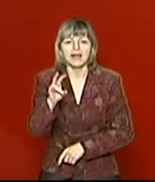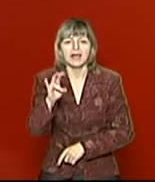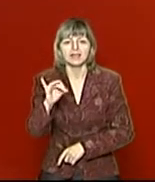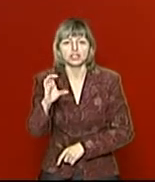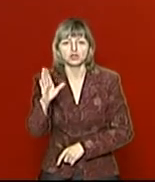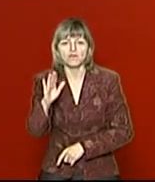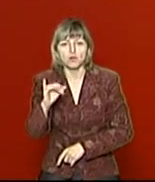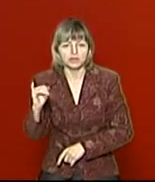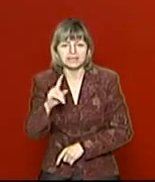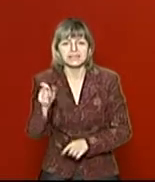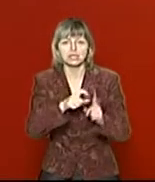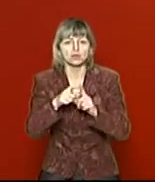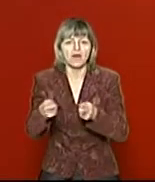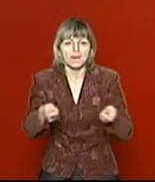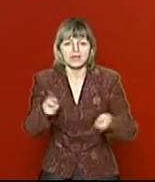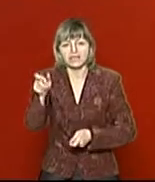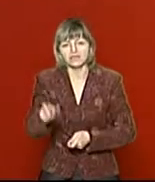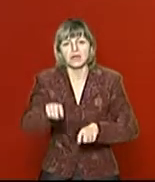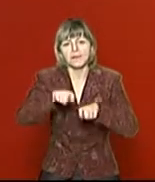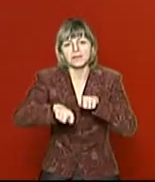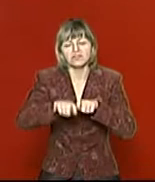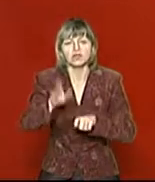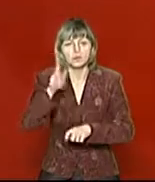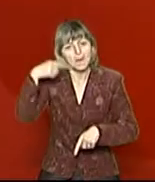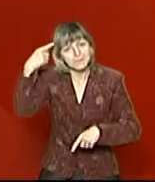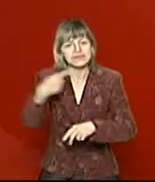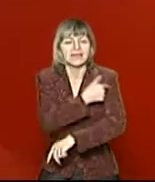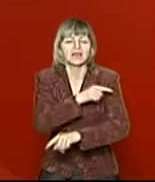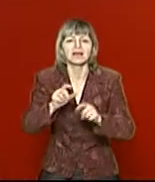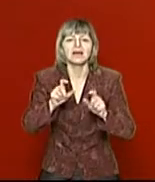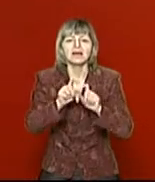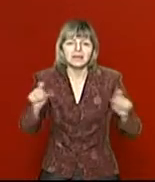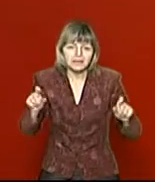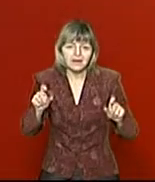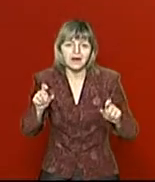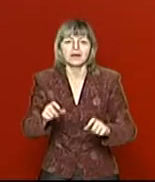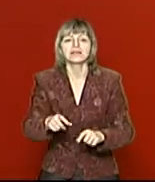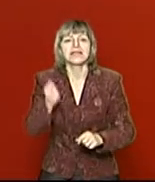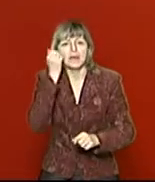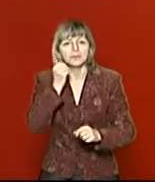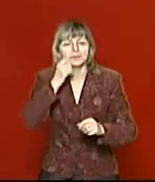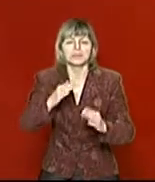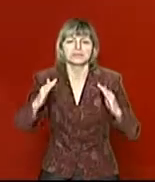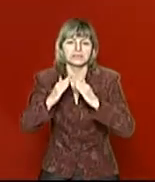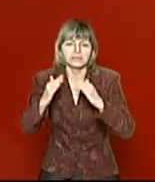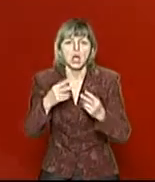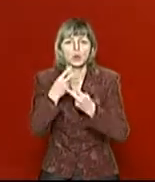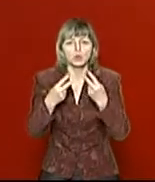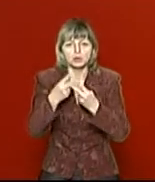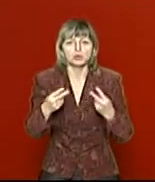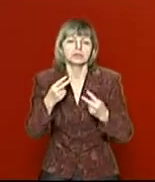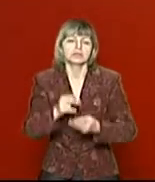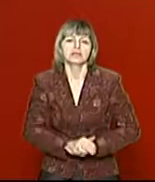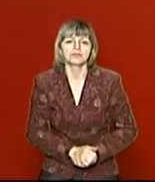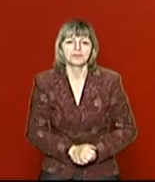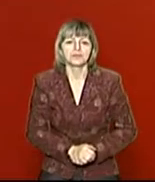За словами керівника області, перевіряти будуть психлікарні, геріатричні пансіонати, колонії і установи